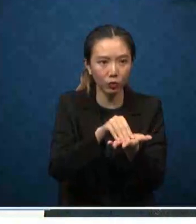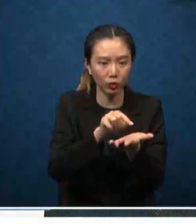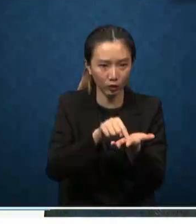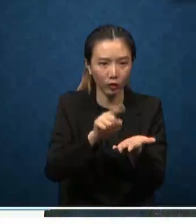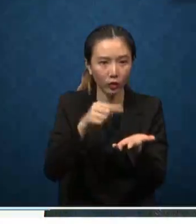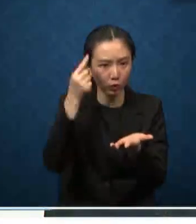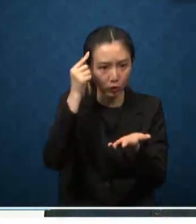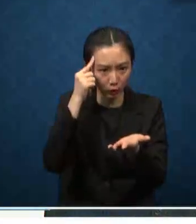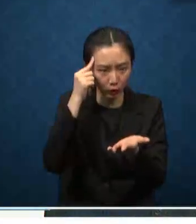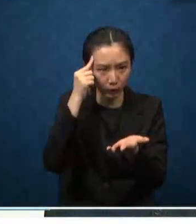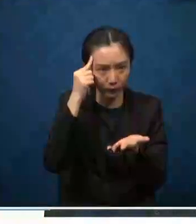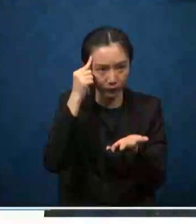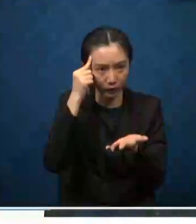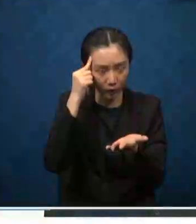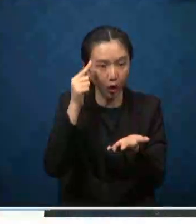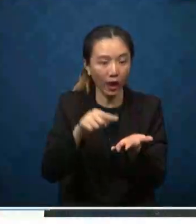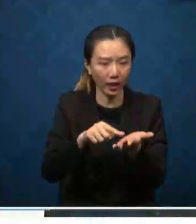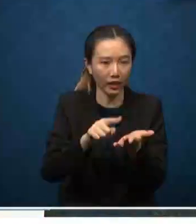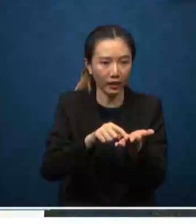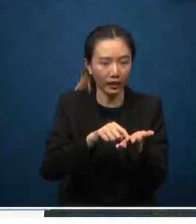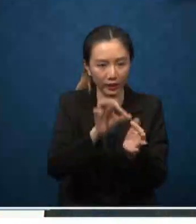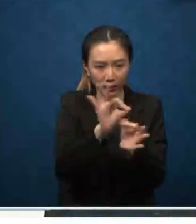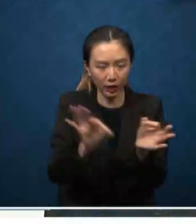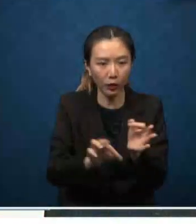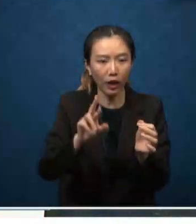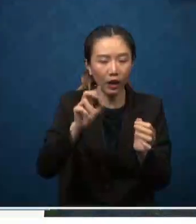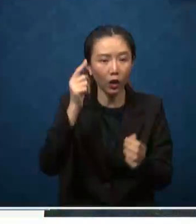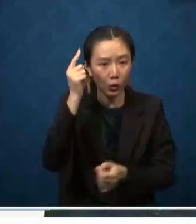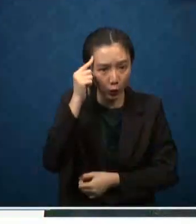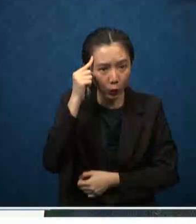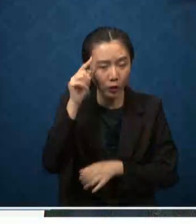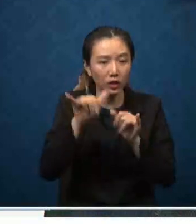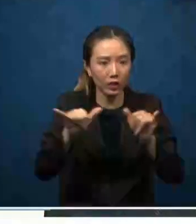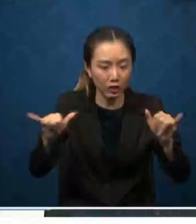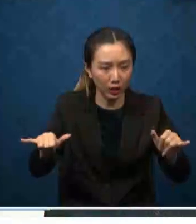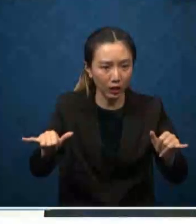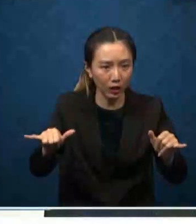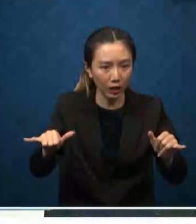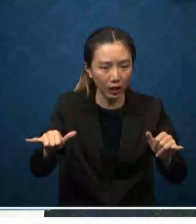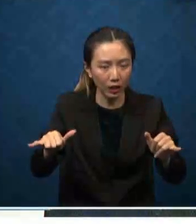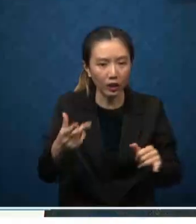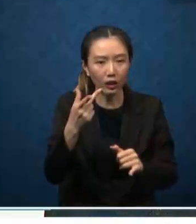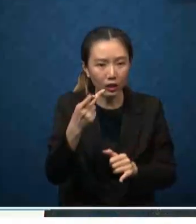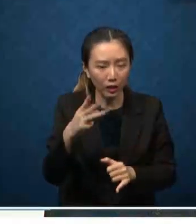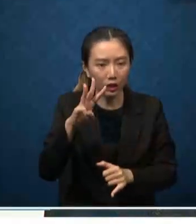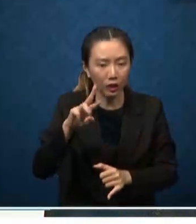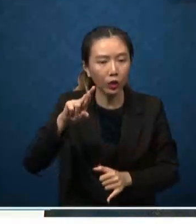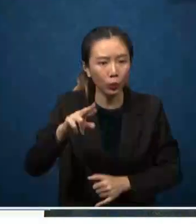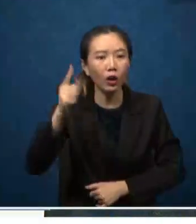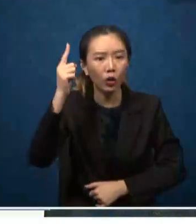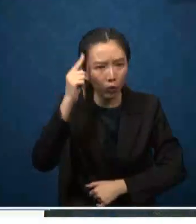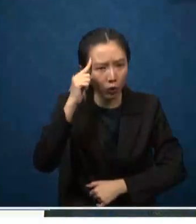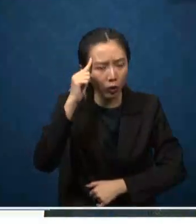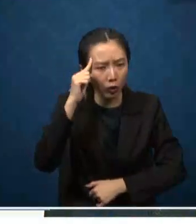รู้อันนี้เขียนว่ารู้เฉยๆแต่ในพระราชฉบับเนี้ยเขียนไว้ว่าแค่รู้หรือควรจะรู้ถามว่าไอ้เนี่ยมันพิสู